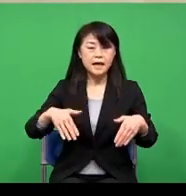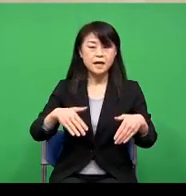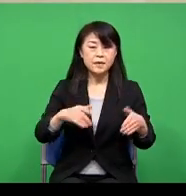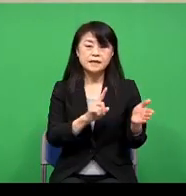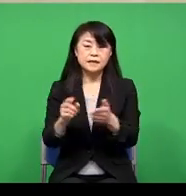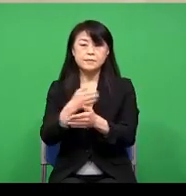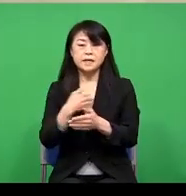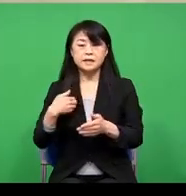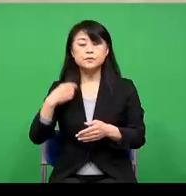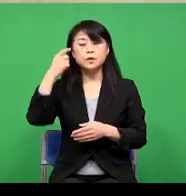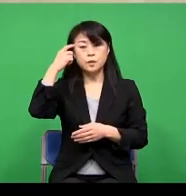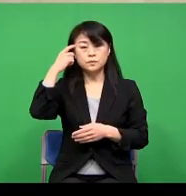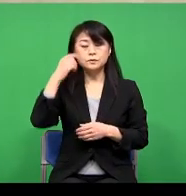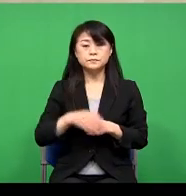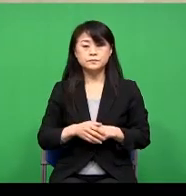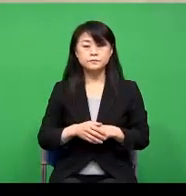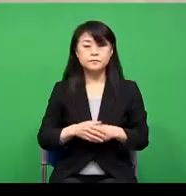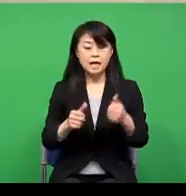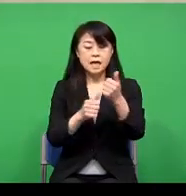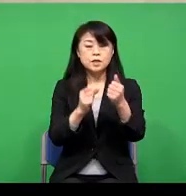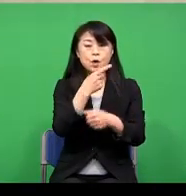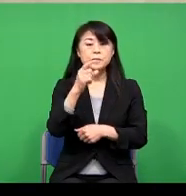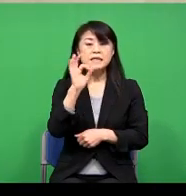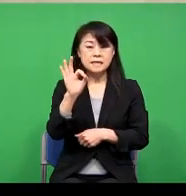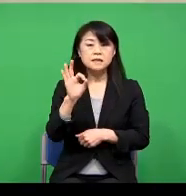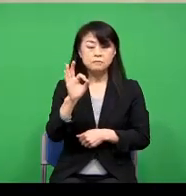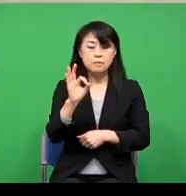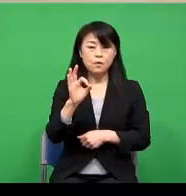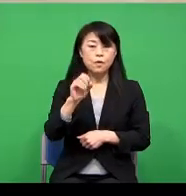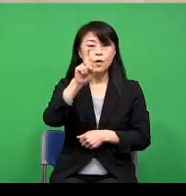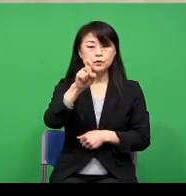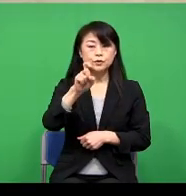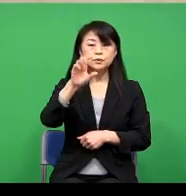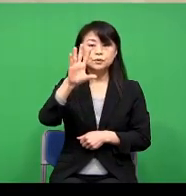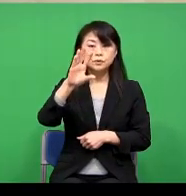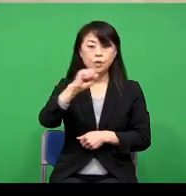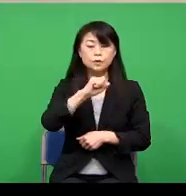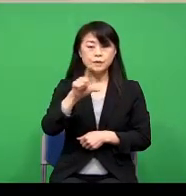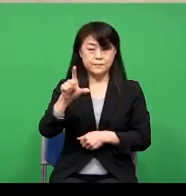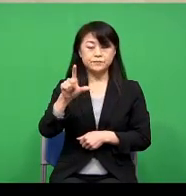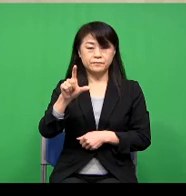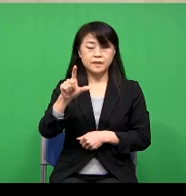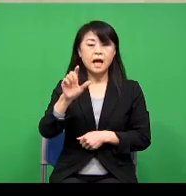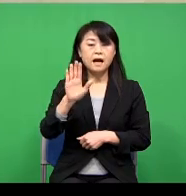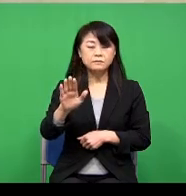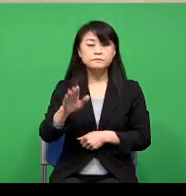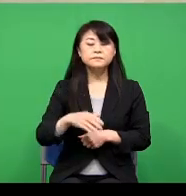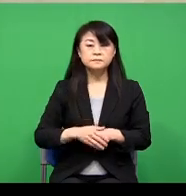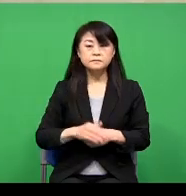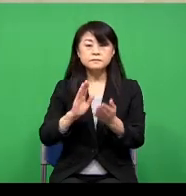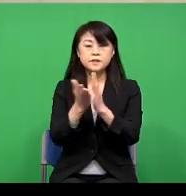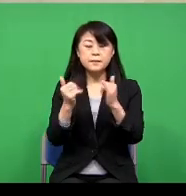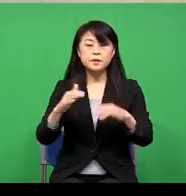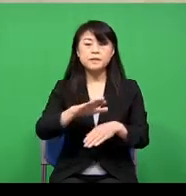ね、まあ、相当県がいろんな事態を考えて、まあ、取り組んでいるなと思っていただけると思います。なおあ